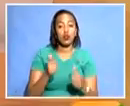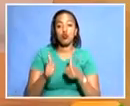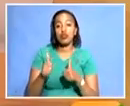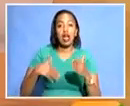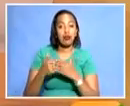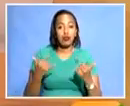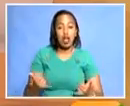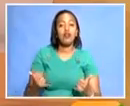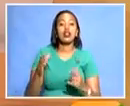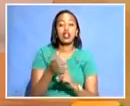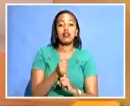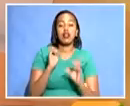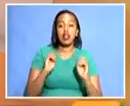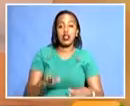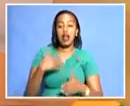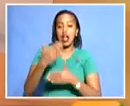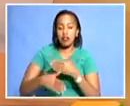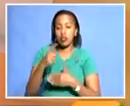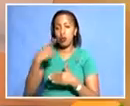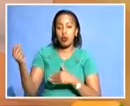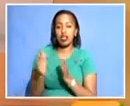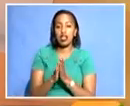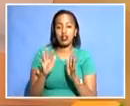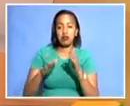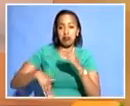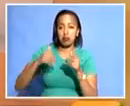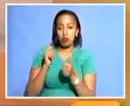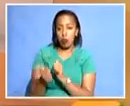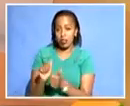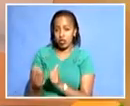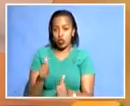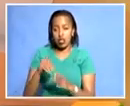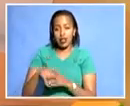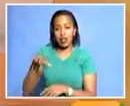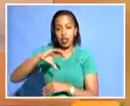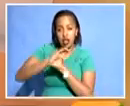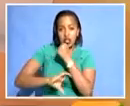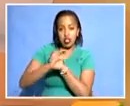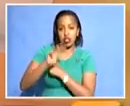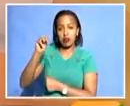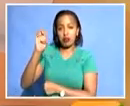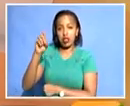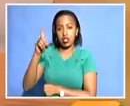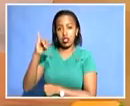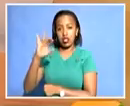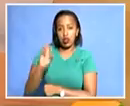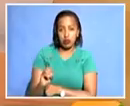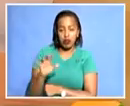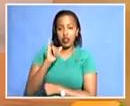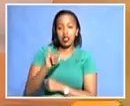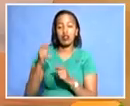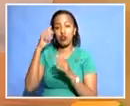ya kuiwakilisha Kenya kwenye kombe la dunia nchini Mexico. Kulingana na wizara ya michezo, kikosi hicho cha wachezaji